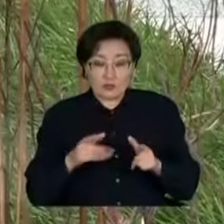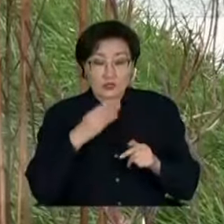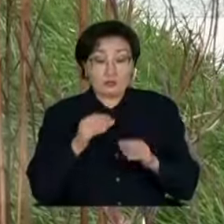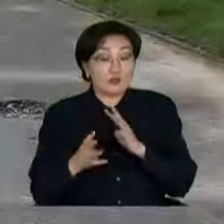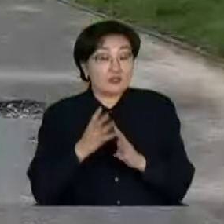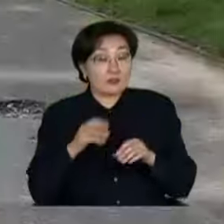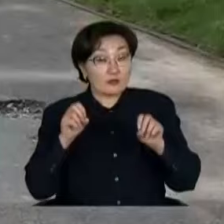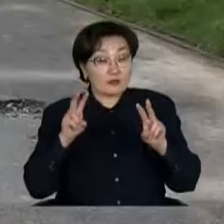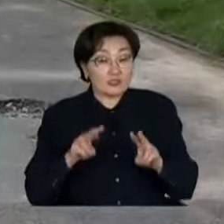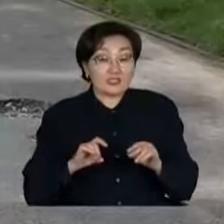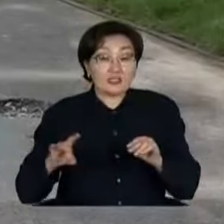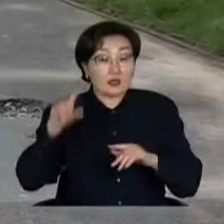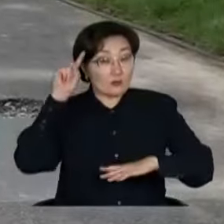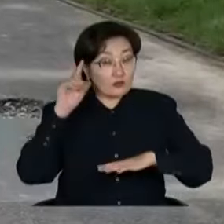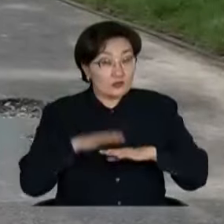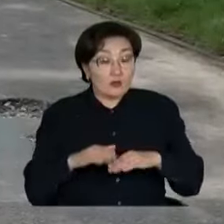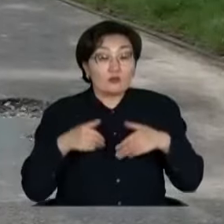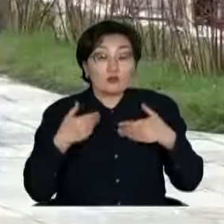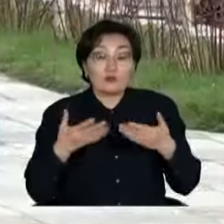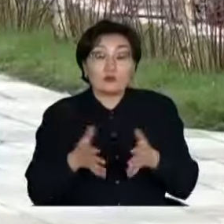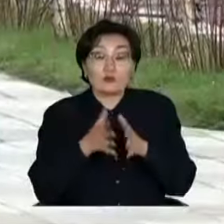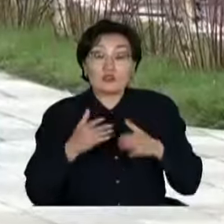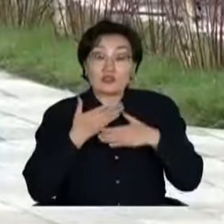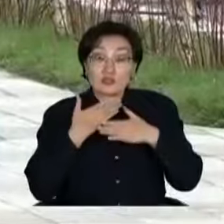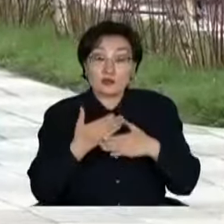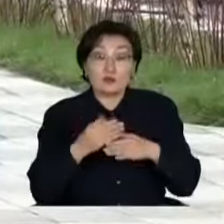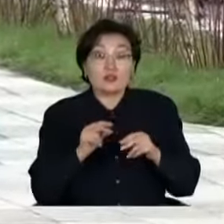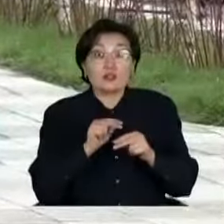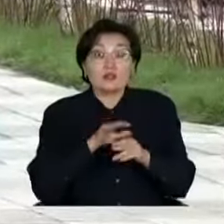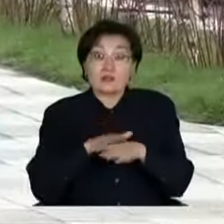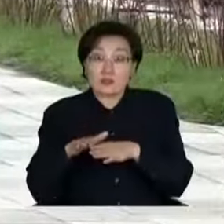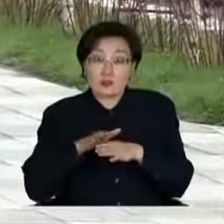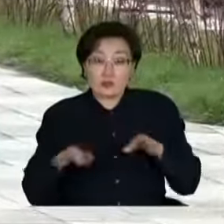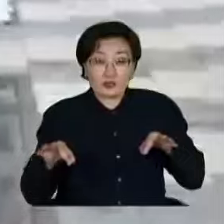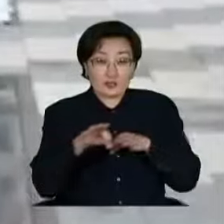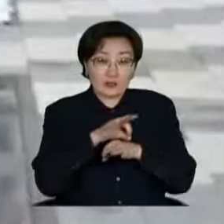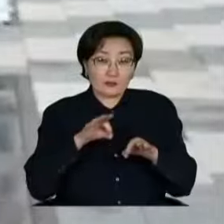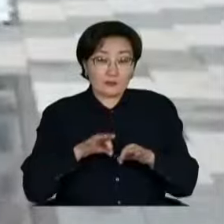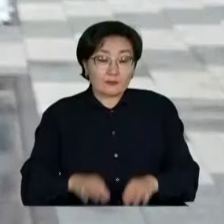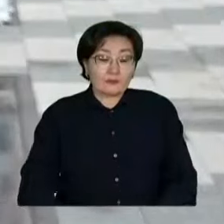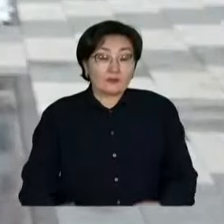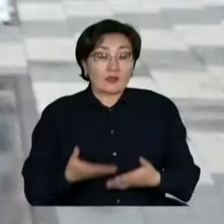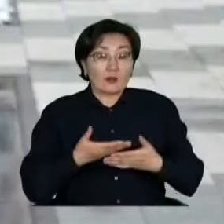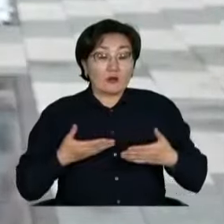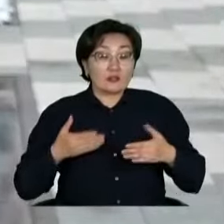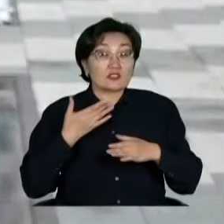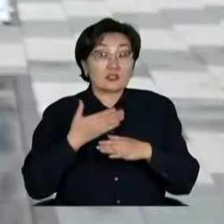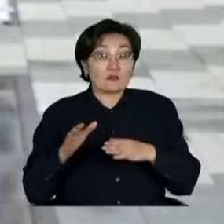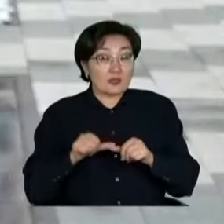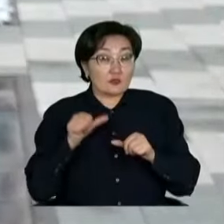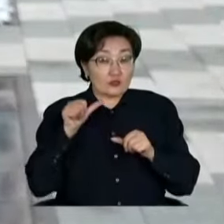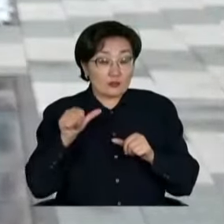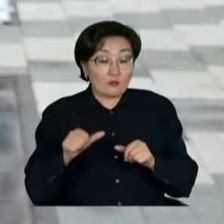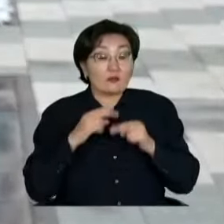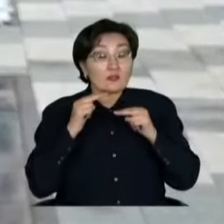очередь, специалисты районного акимата оказывают большую помощь в доработке и реализации проекта. Мы уделили особое